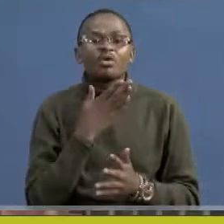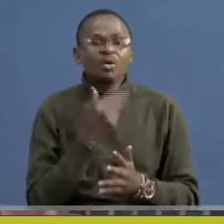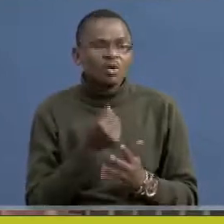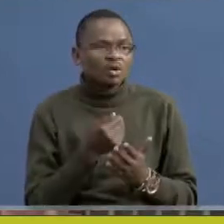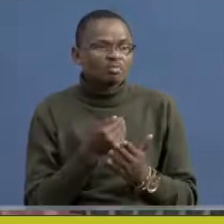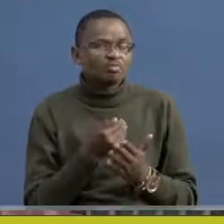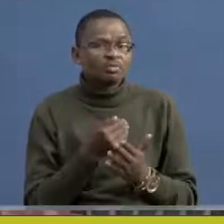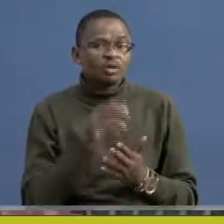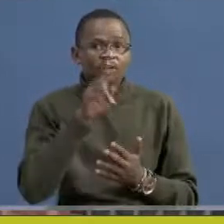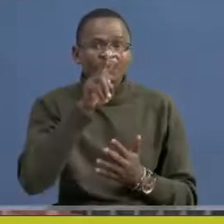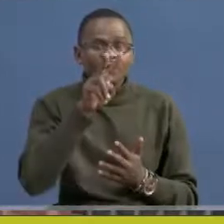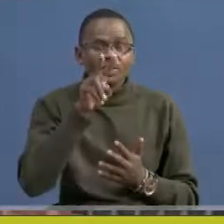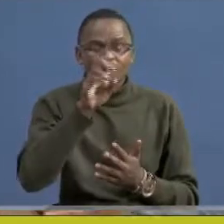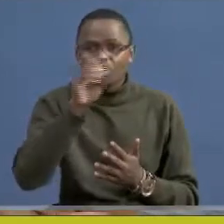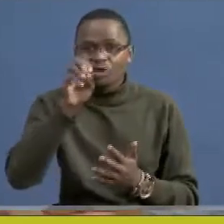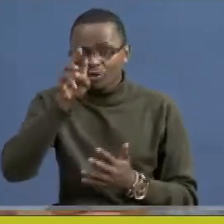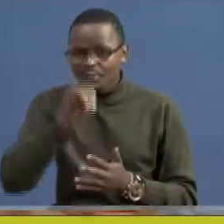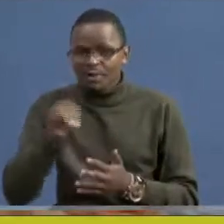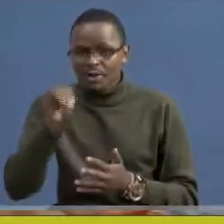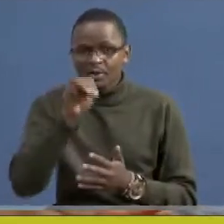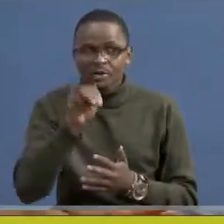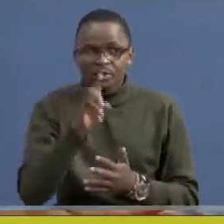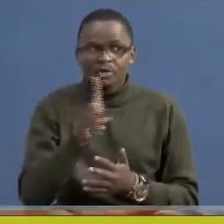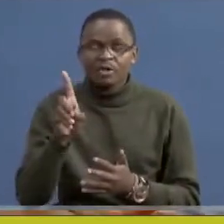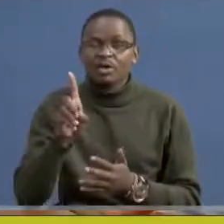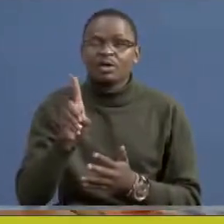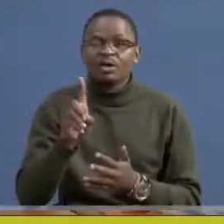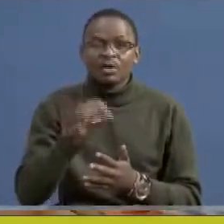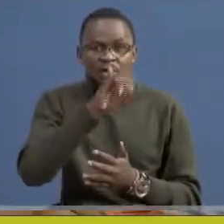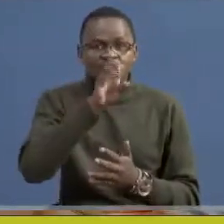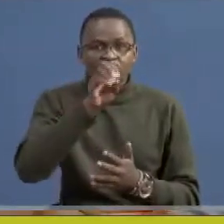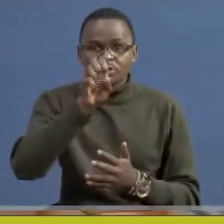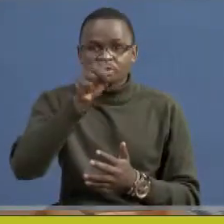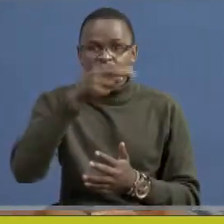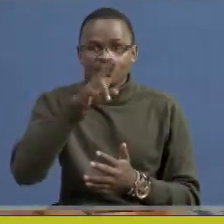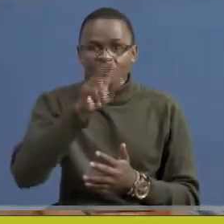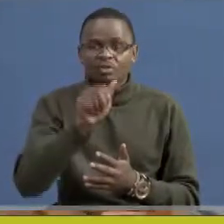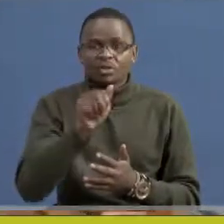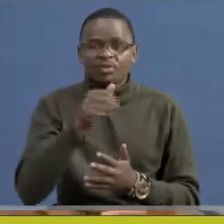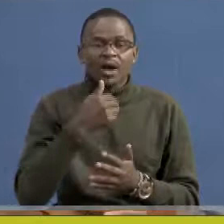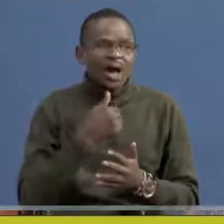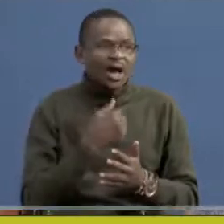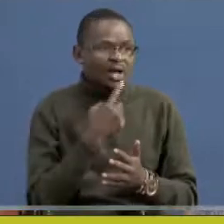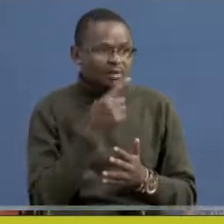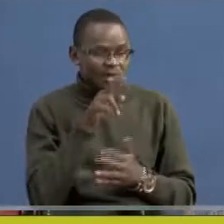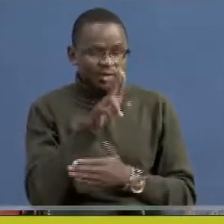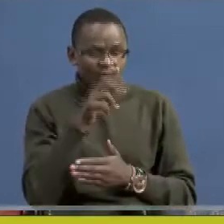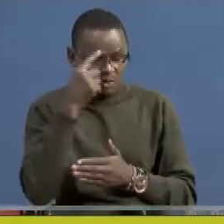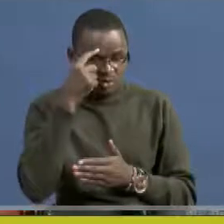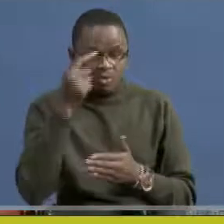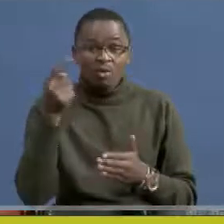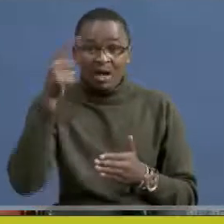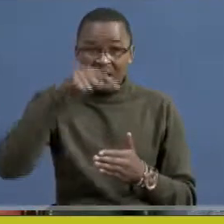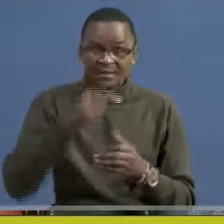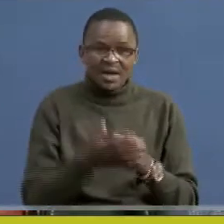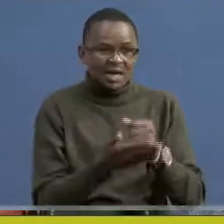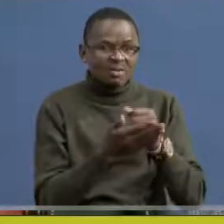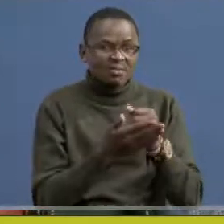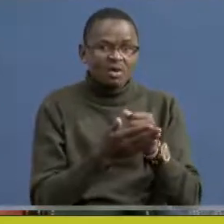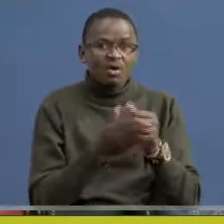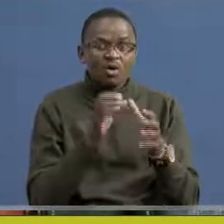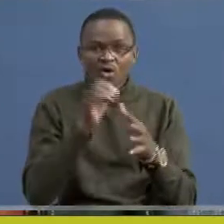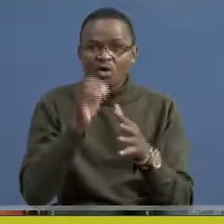bagi milioni 2 kutoka kwa wakulima. Mbunge wa Cherang'anyi Joshua Kutunyi akiomba Rais Uhuru Kenyatta kuingilia kati, la